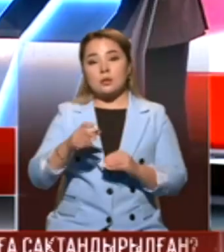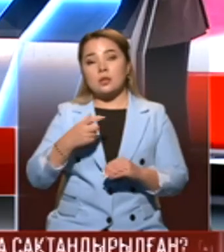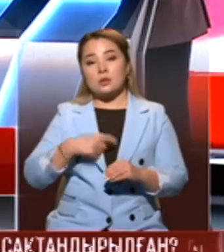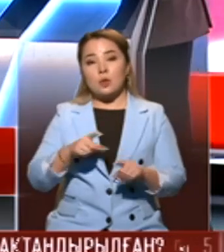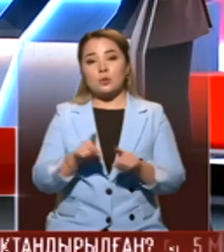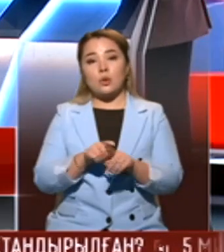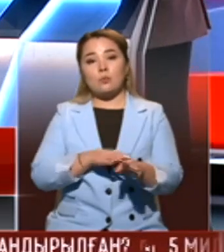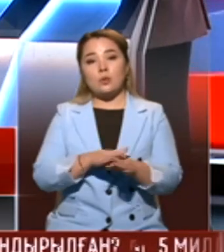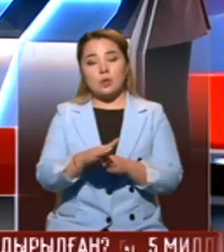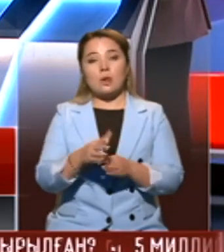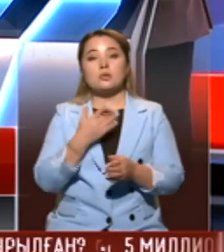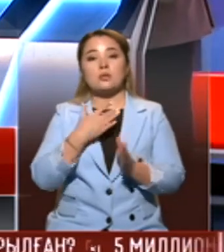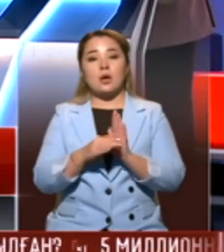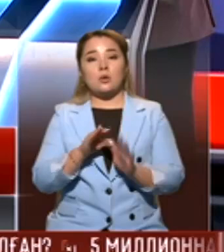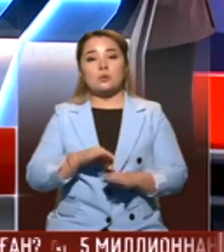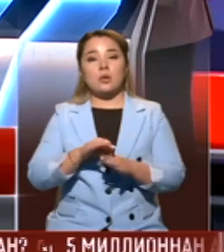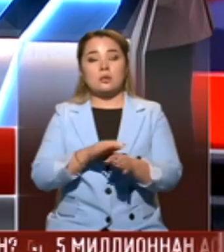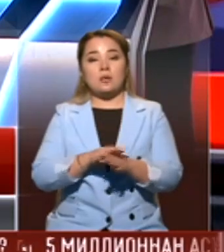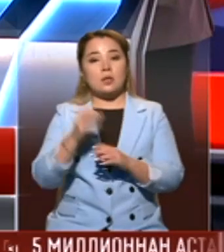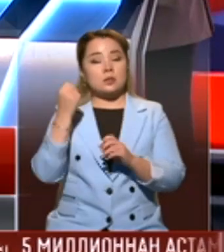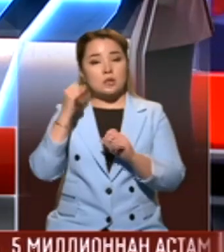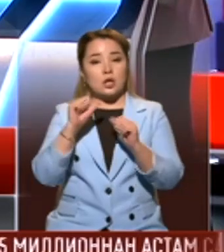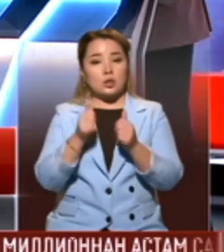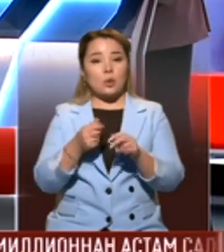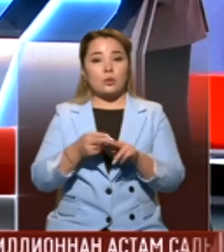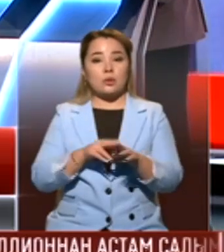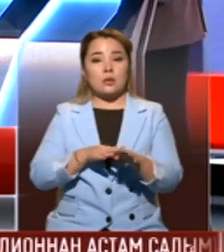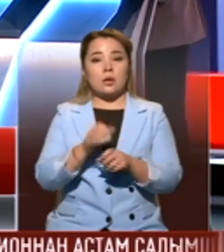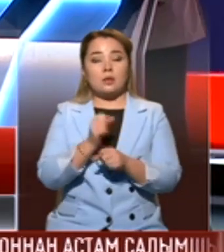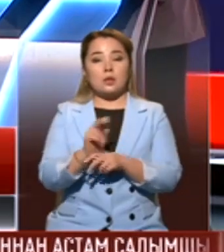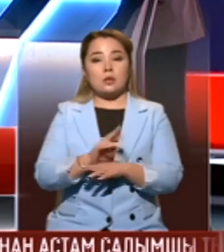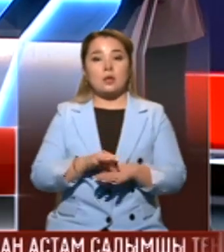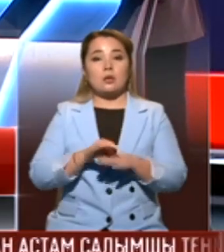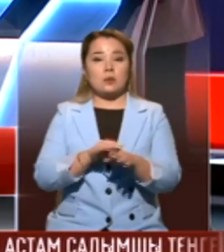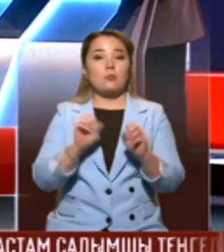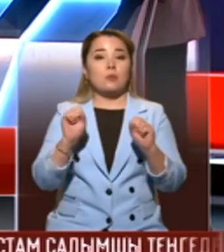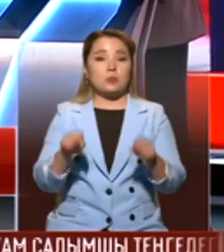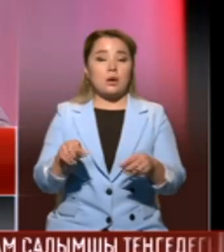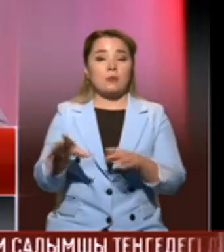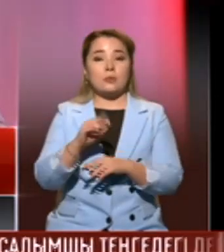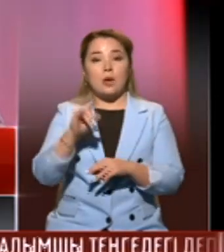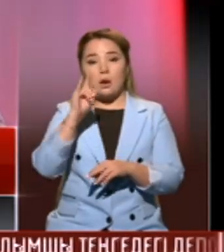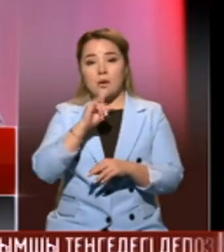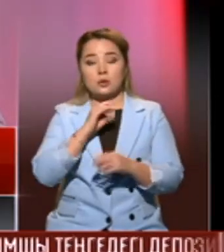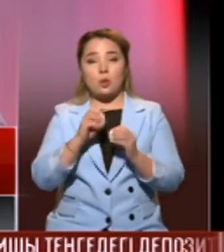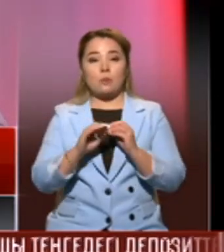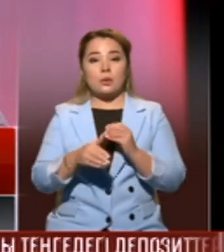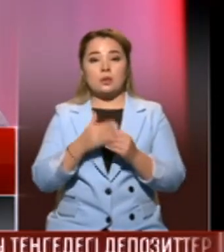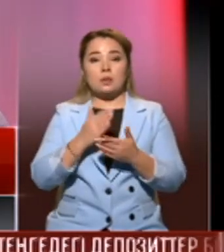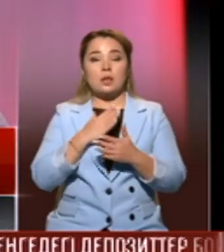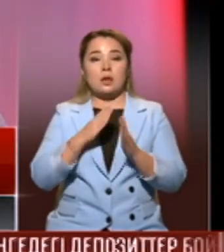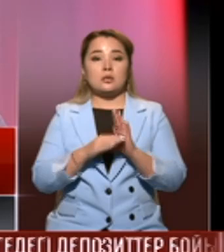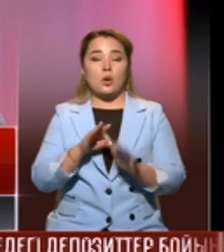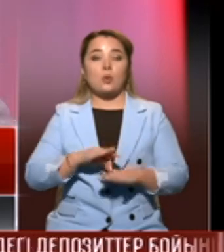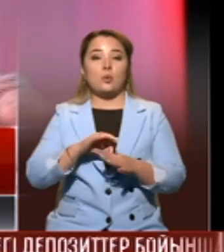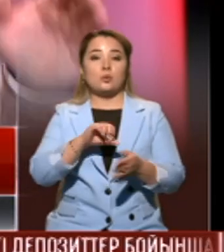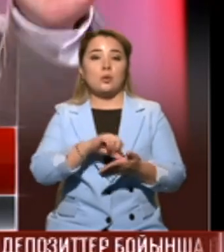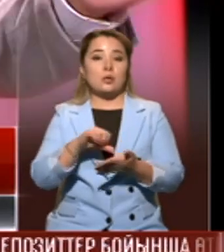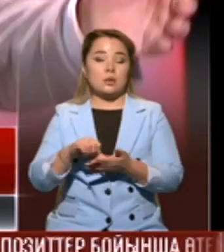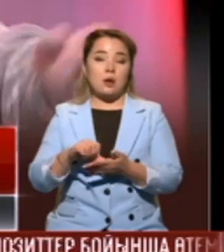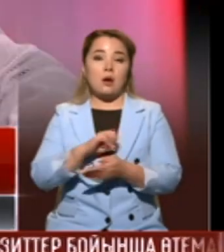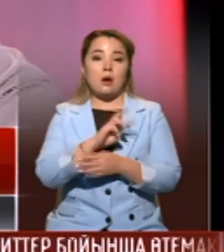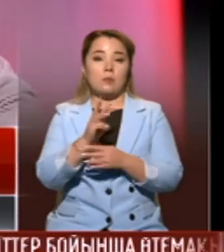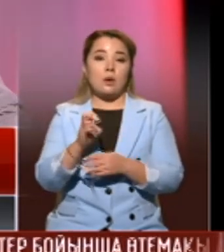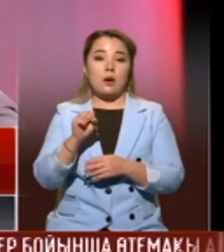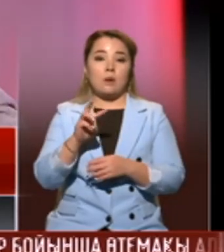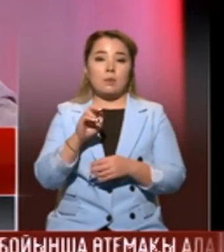ақ бүтін сайлаудың жалпы силуэтін, сұлбасын түзіп шығуға болады. Одан кейін бүткіл Қазақстандағы 10,000-нан аса сайлау учаскесін қамтуға жаңағы